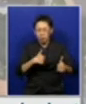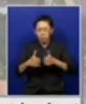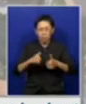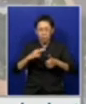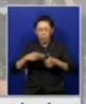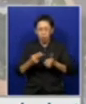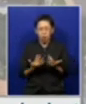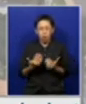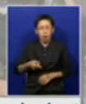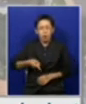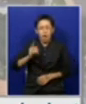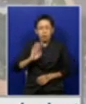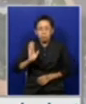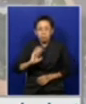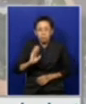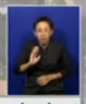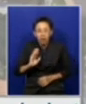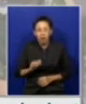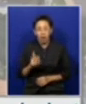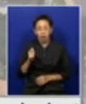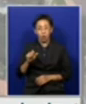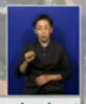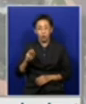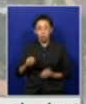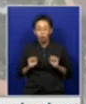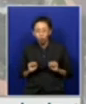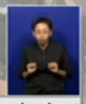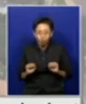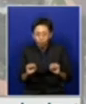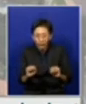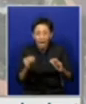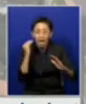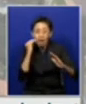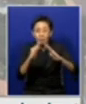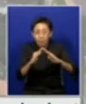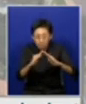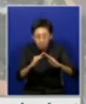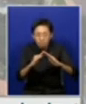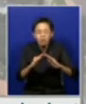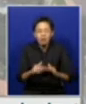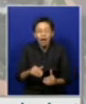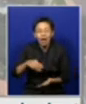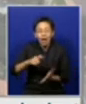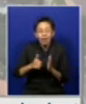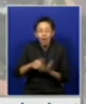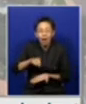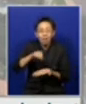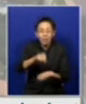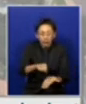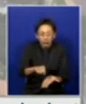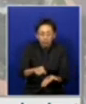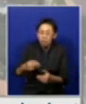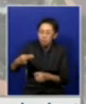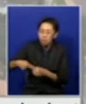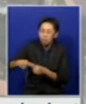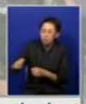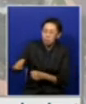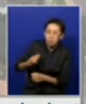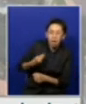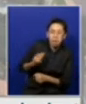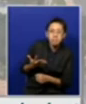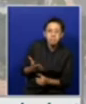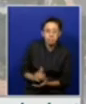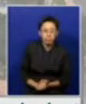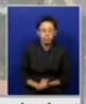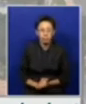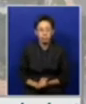อสม.จะไปส่งยาถึงบ้านไม่มีค่าน้ำมันอะไรทางใจไทยสกินนะครับแต่รัฐบาล